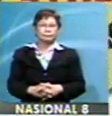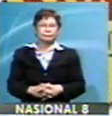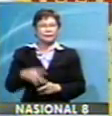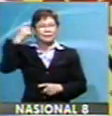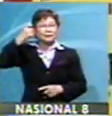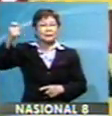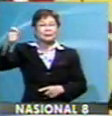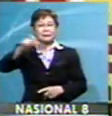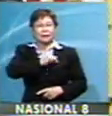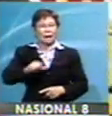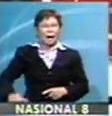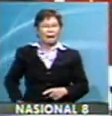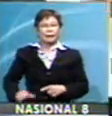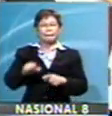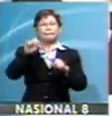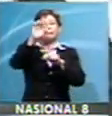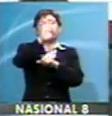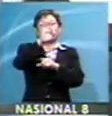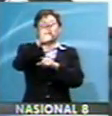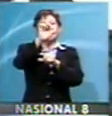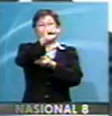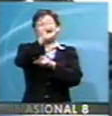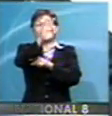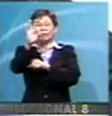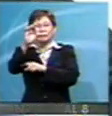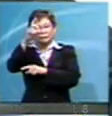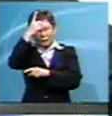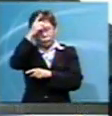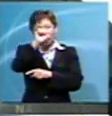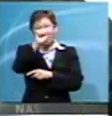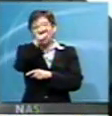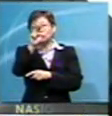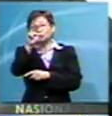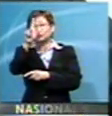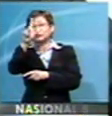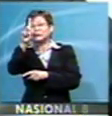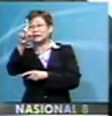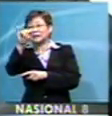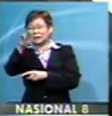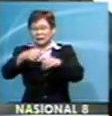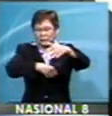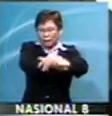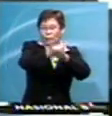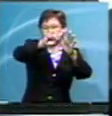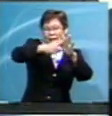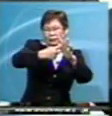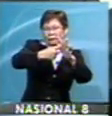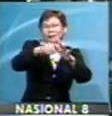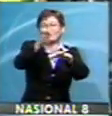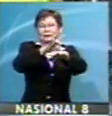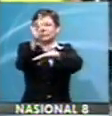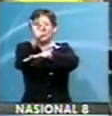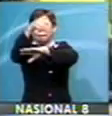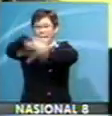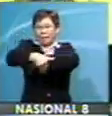setiausaha Agung persatuan BP Asan AFF dat azudin Ahmad mengesahkan sepak mula perlawanan ialah jam